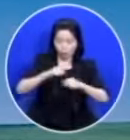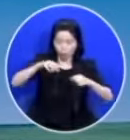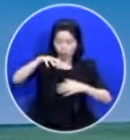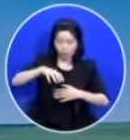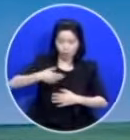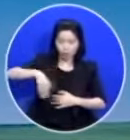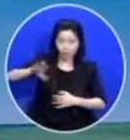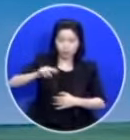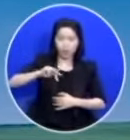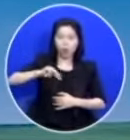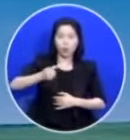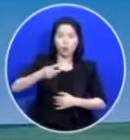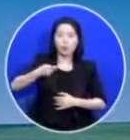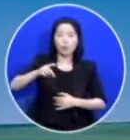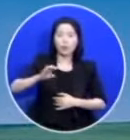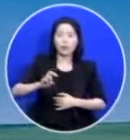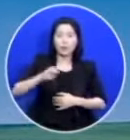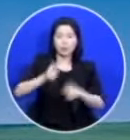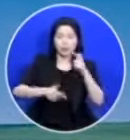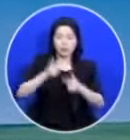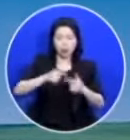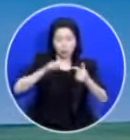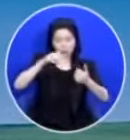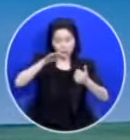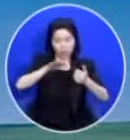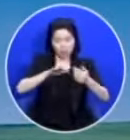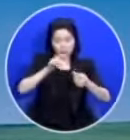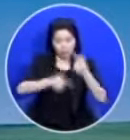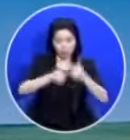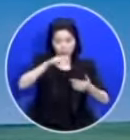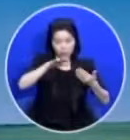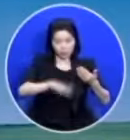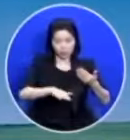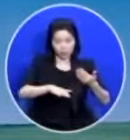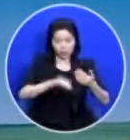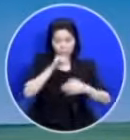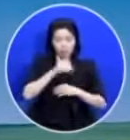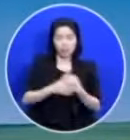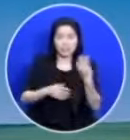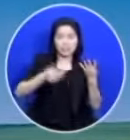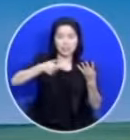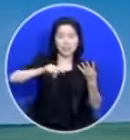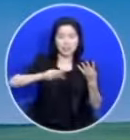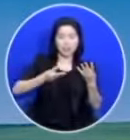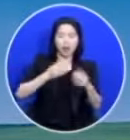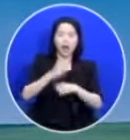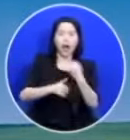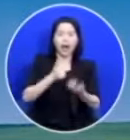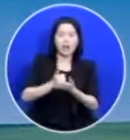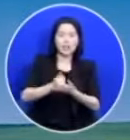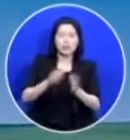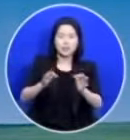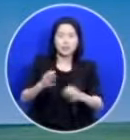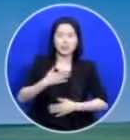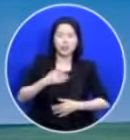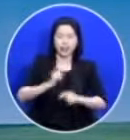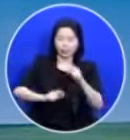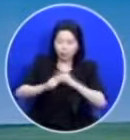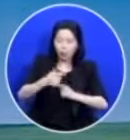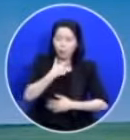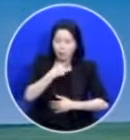누웠습니다 그리고는 4절 말씀에 보면 그가 이렇게 고백을 해요 하나님 이제는 내가 더 바랄 것이